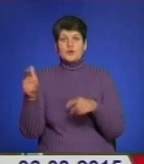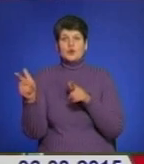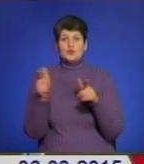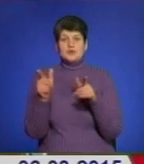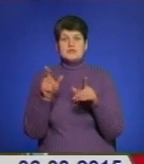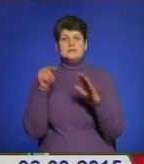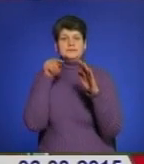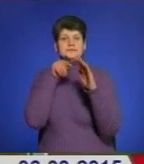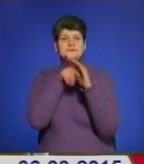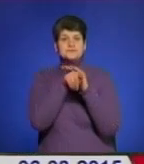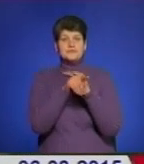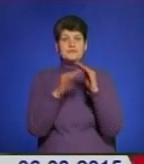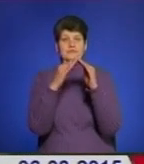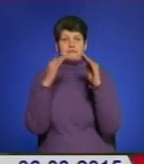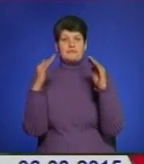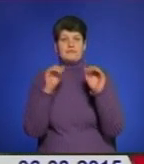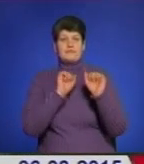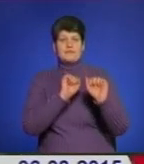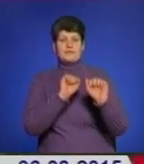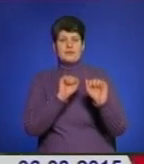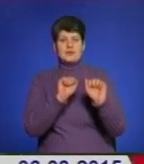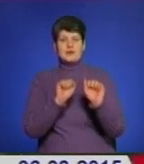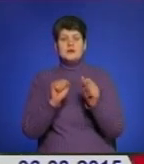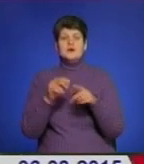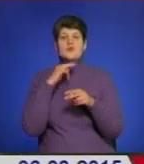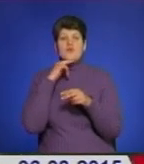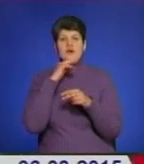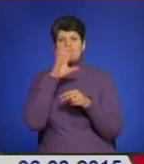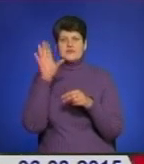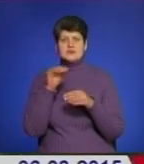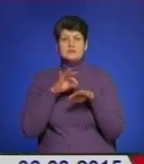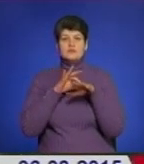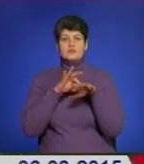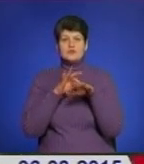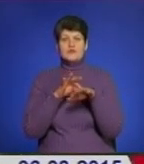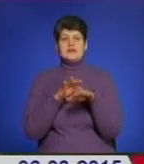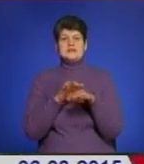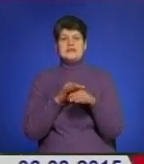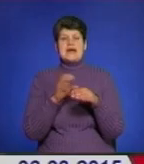у захисну споруду. Увага всім, провести екстрену евакуацію в захисну споруду.